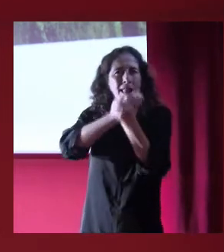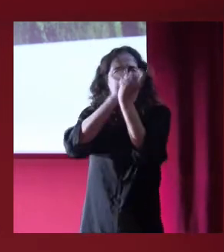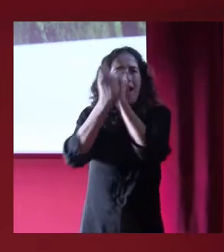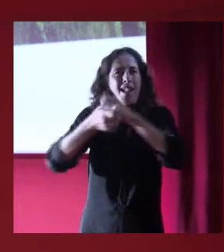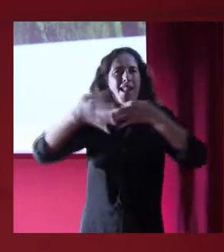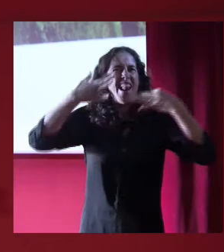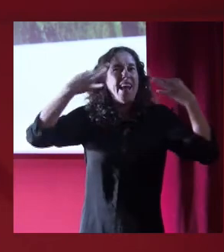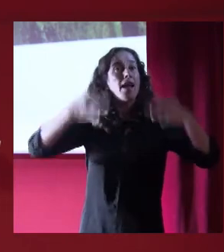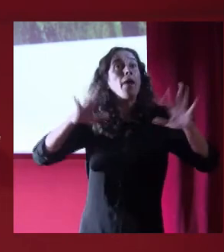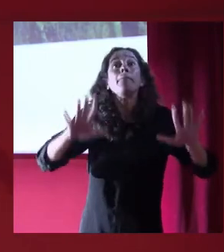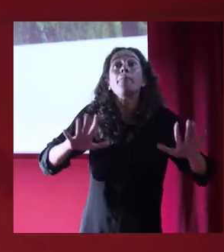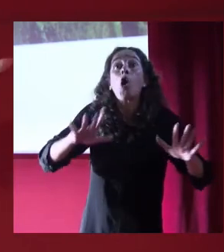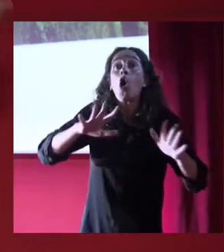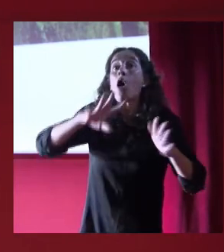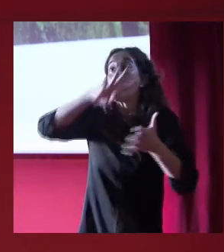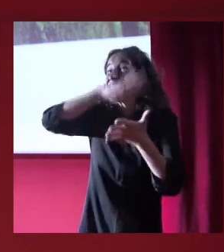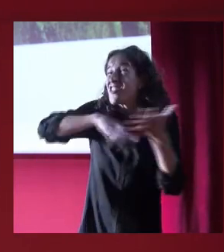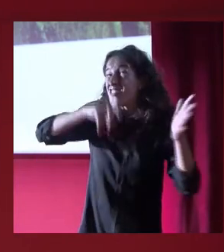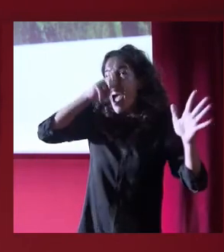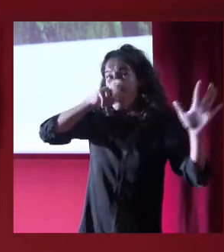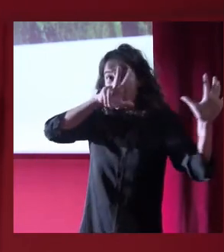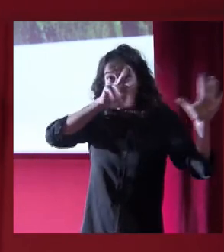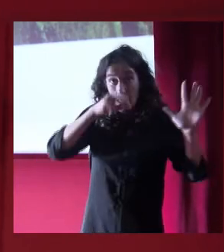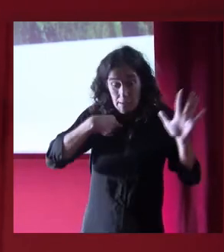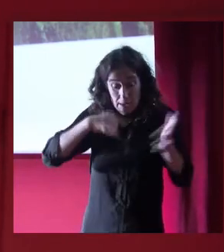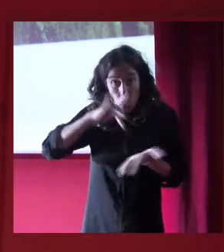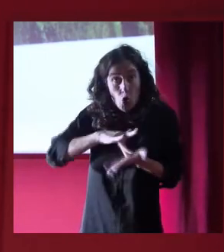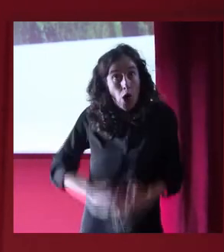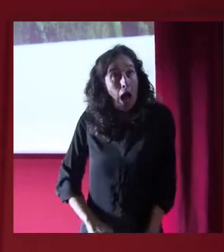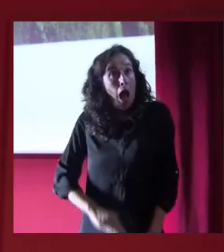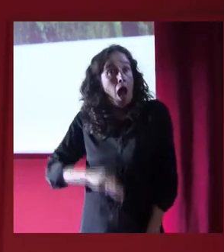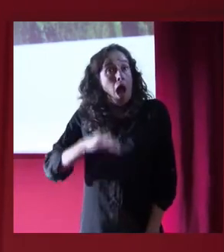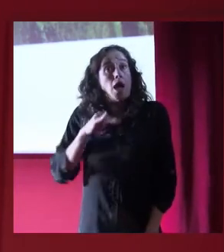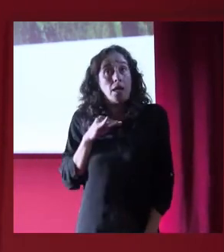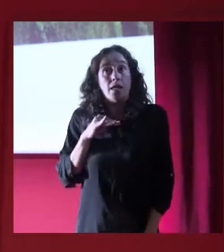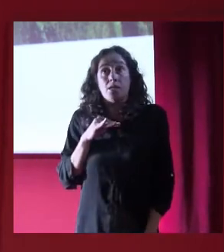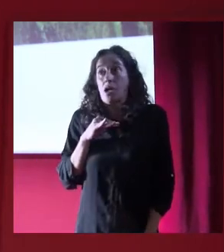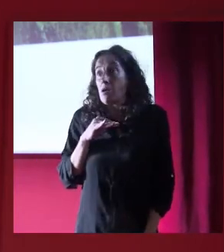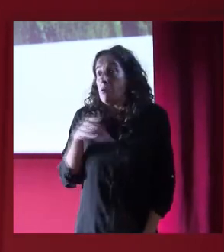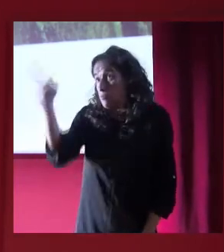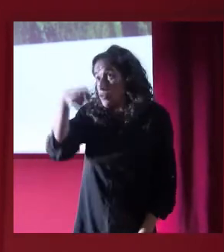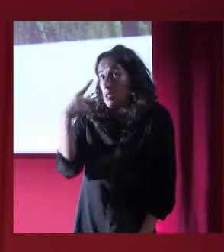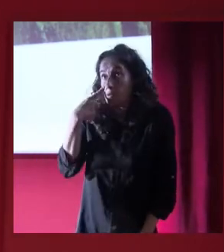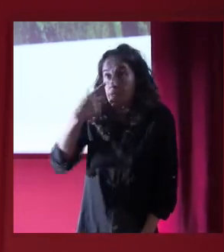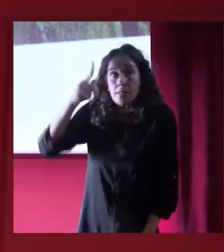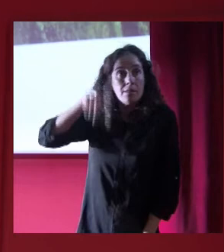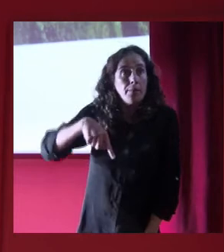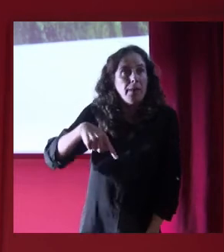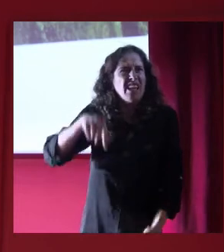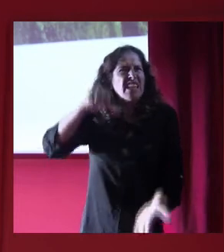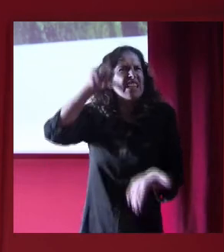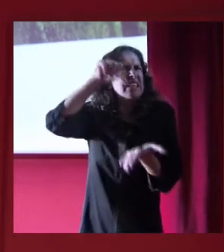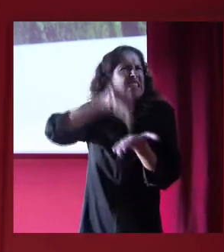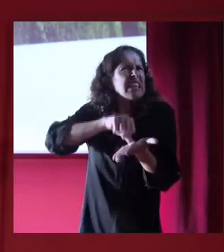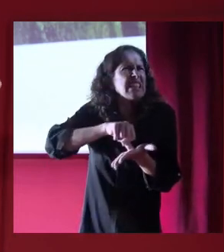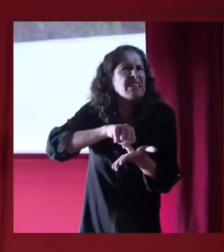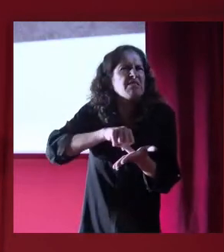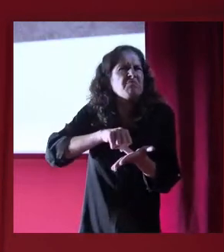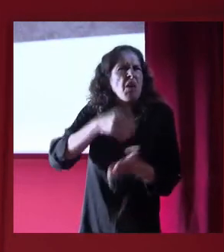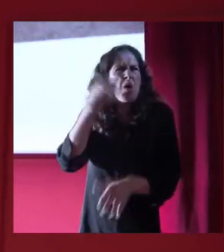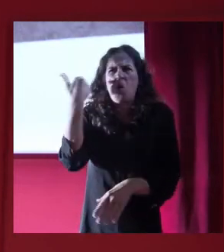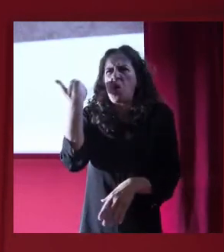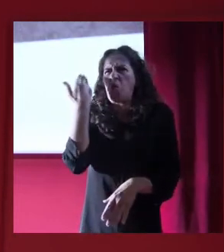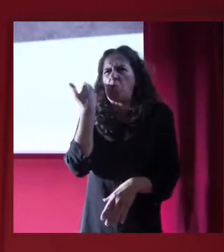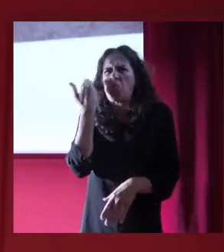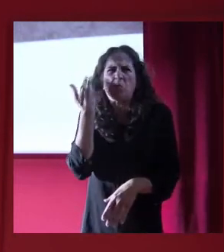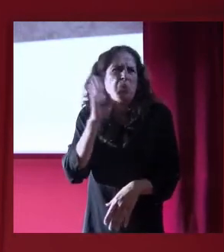Barcelona dels anys 80, la Barcelona on jo vaig créixer, la Barcelona que vosaltres també heu vist, era una ciutat bruta i grisa.